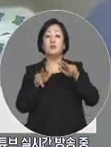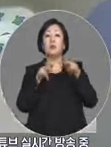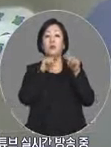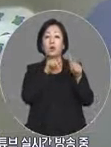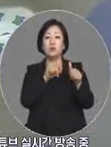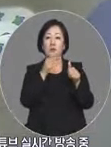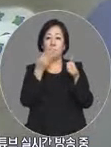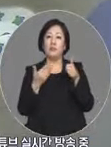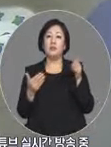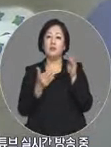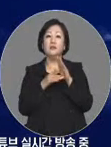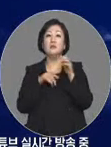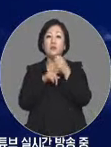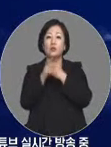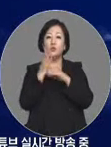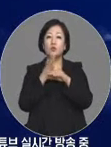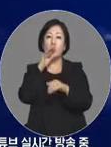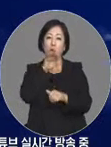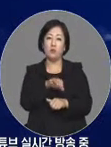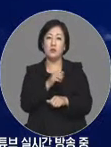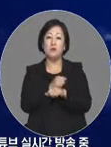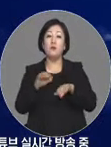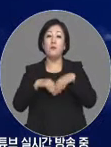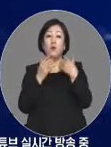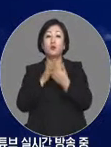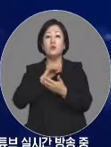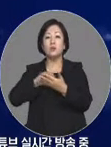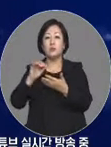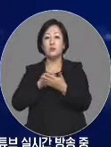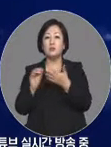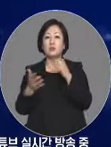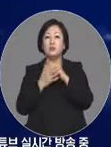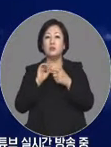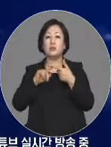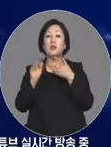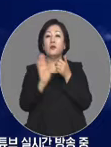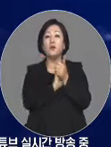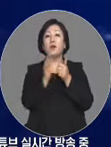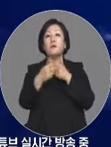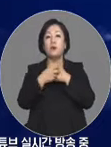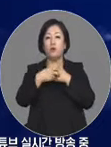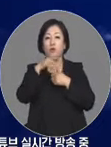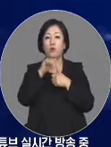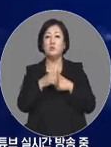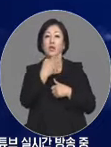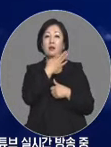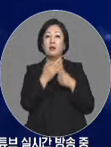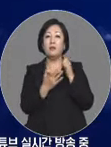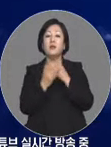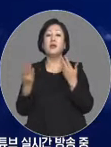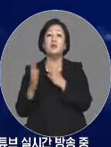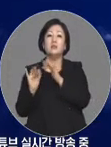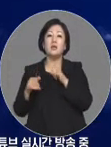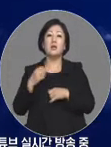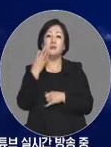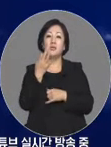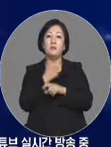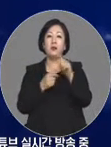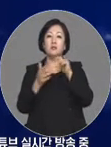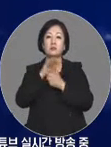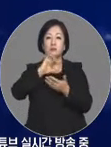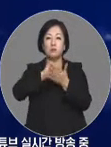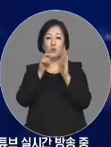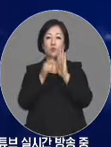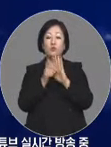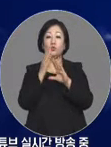받았기 때문입니다 울산 적 전체 요양병원에 환자 10명 중 4명 종사자의 10명 중 3명 꼴로 코로나 에